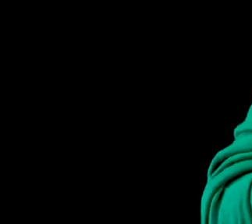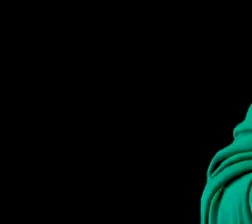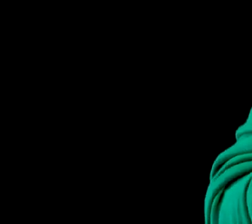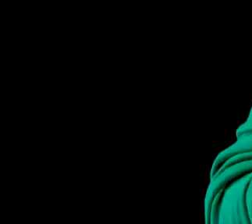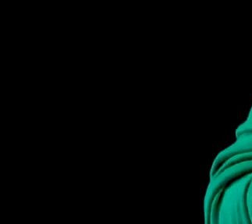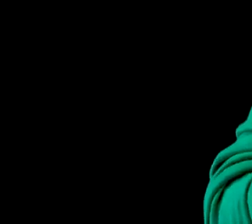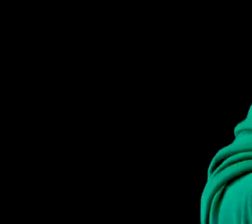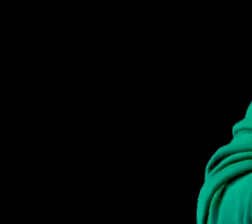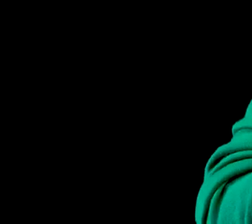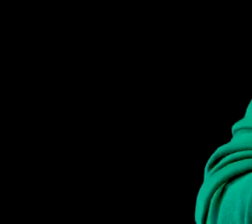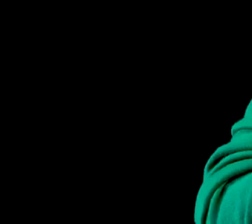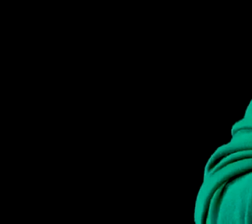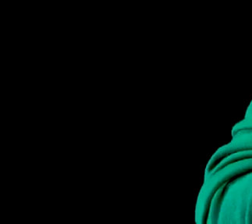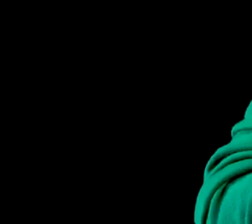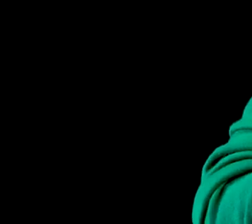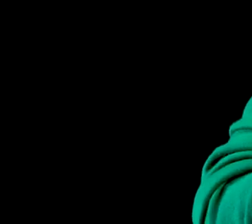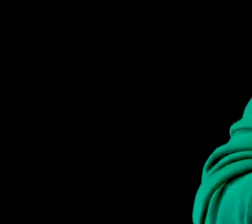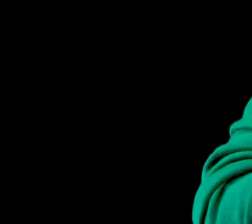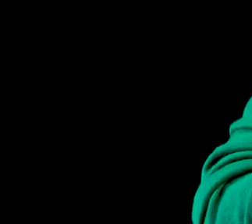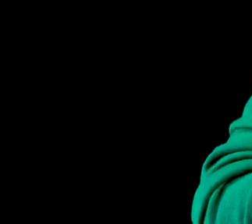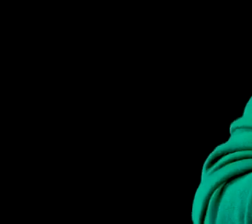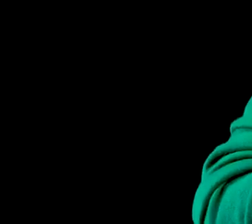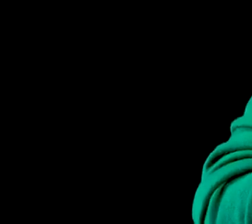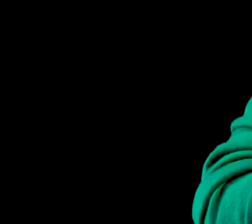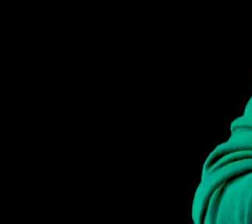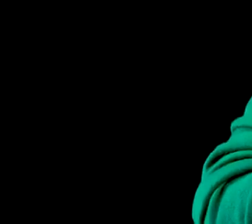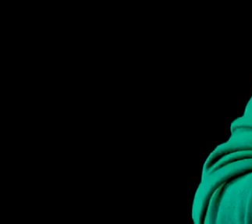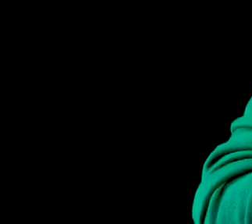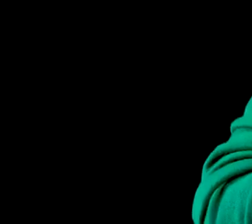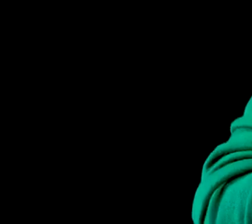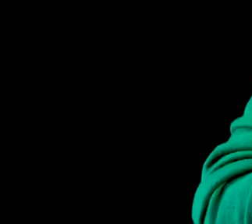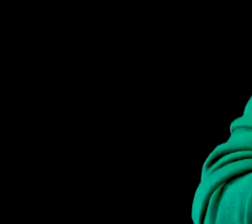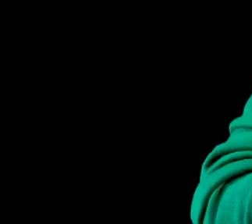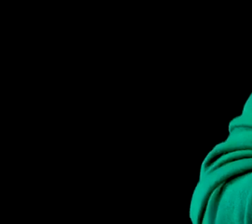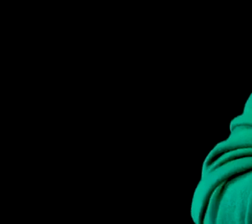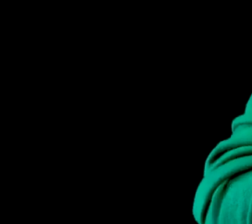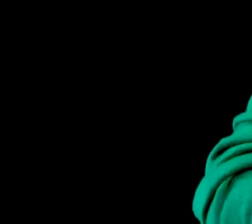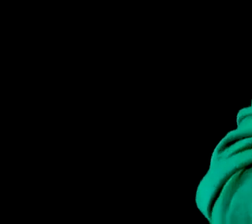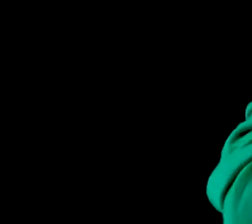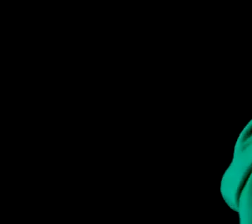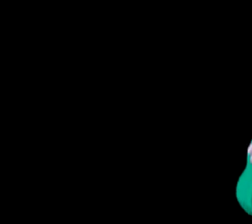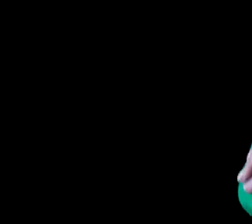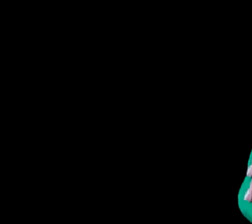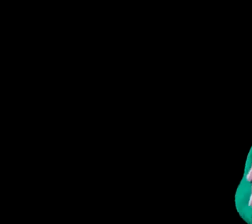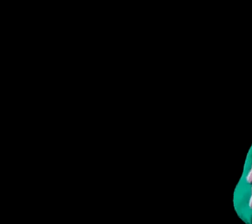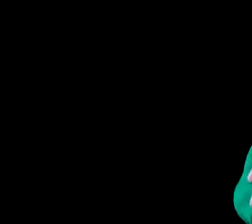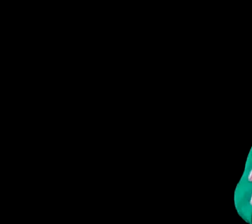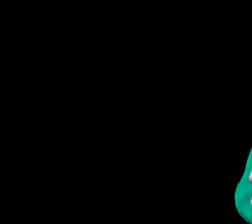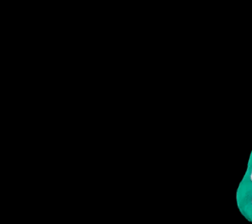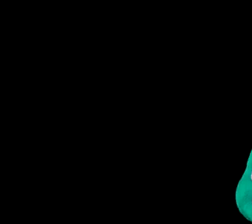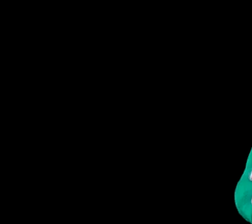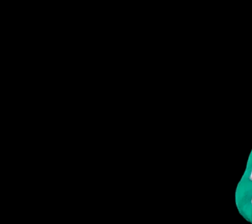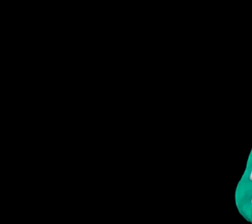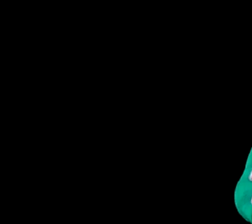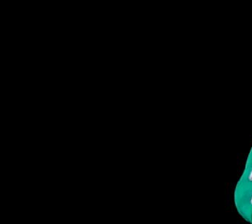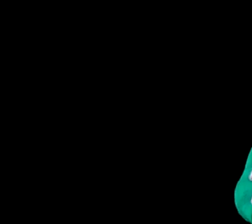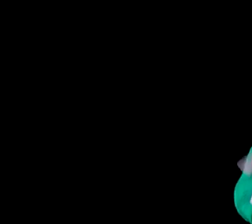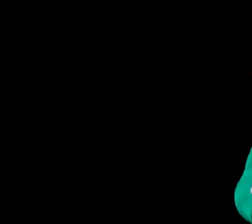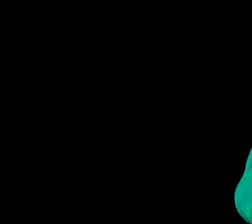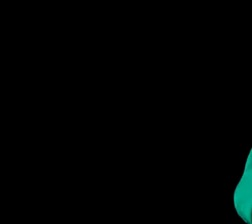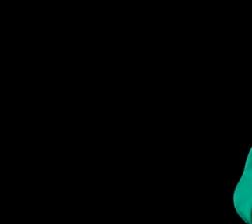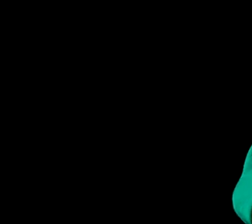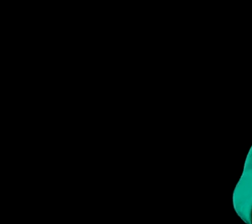apporter ce qu'il avait avant de faire le miracle. Alors tout à l'heure, les enfants, en fin de